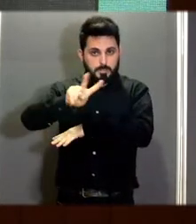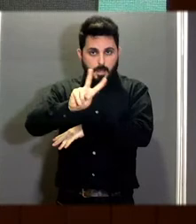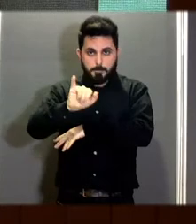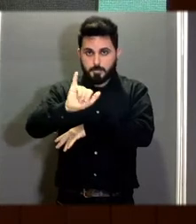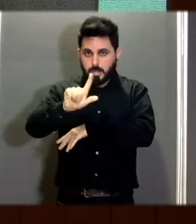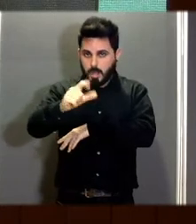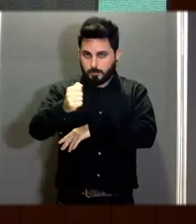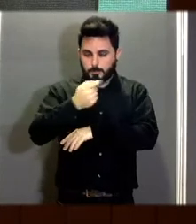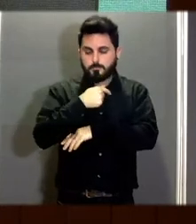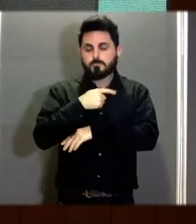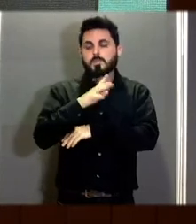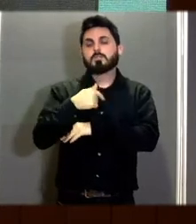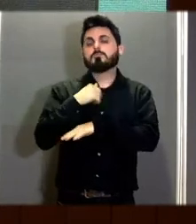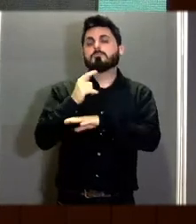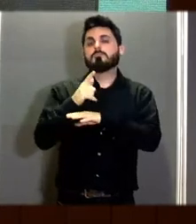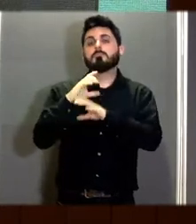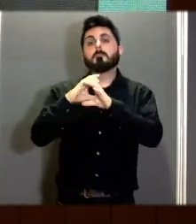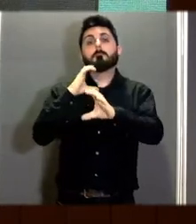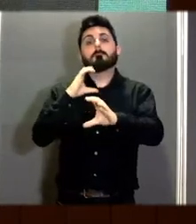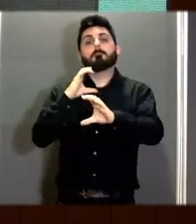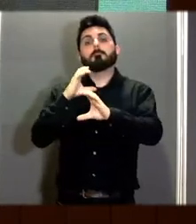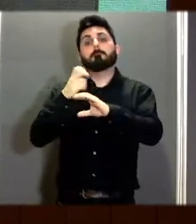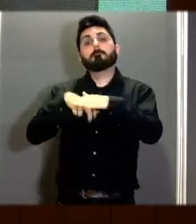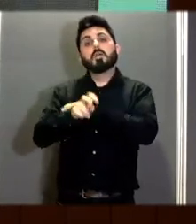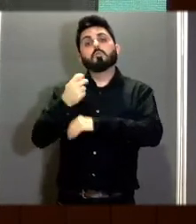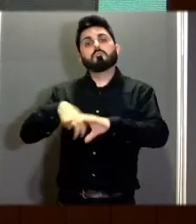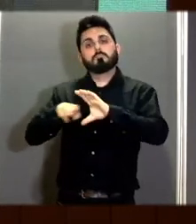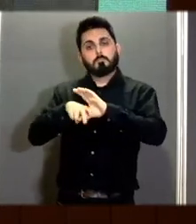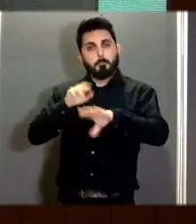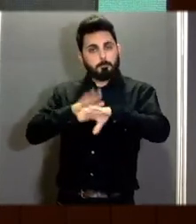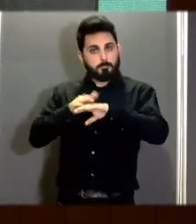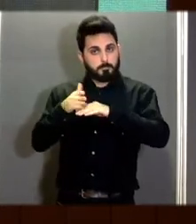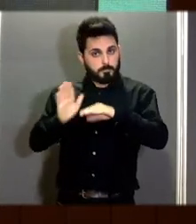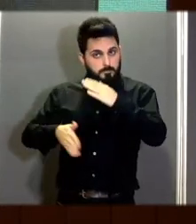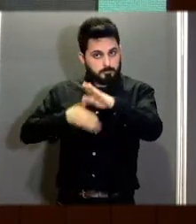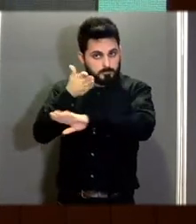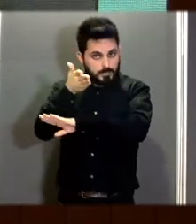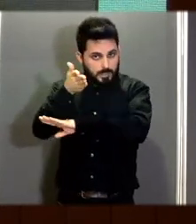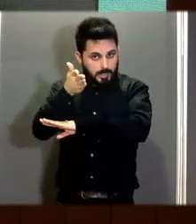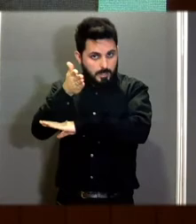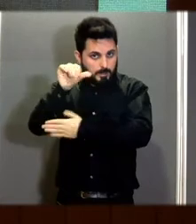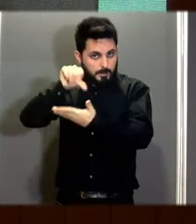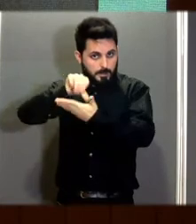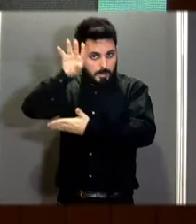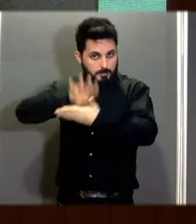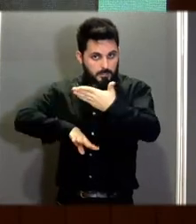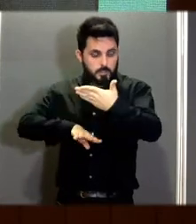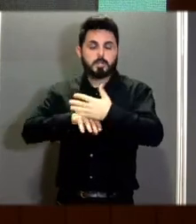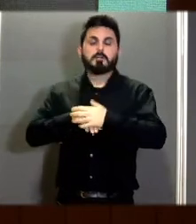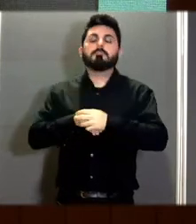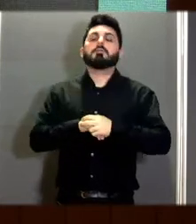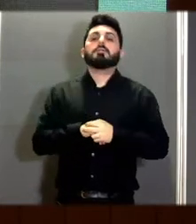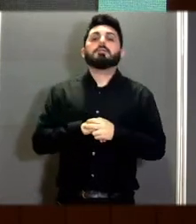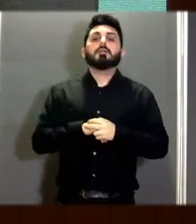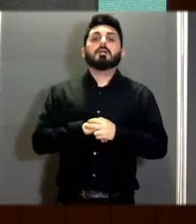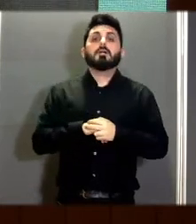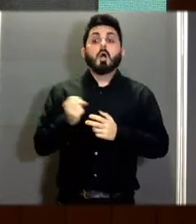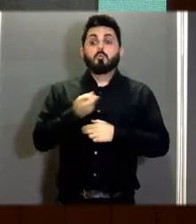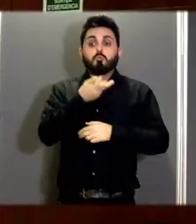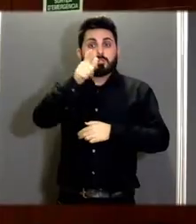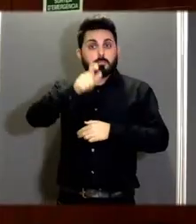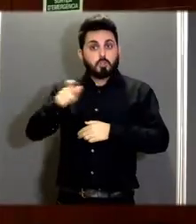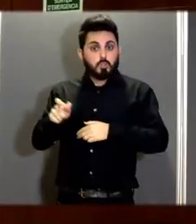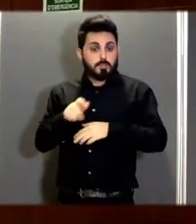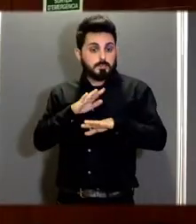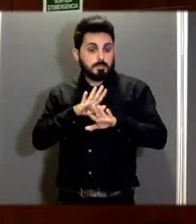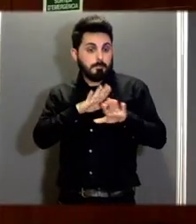a Barcelona, doncs tota la gent que potser en aquell moment no anava a la manifestació perquè no se